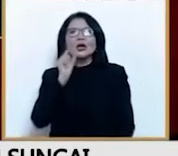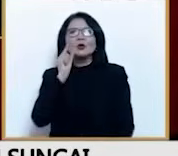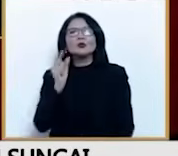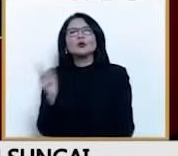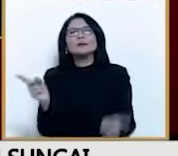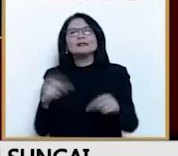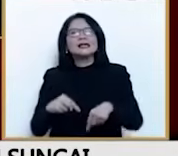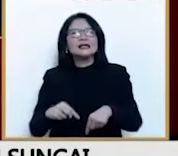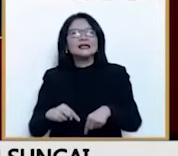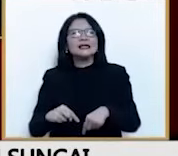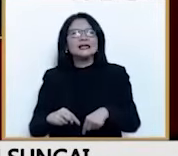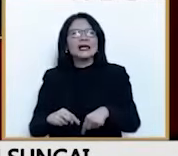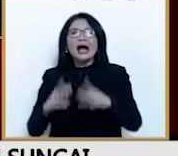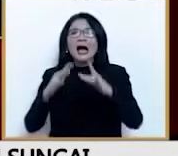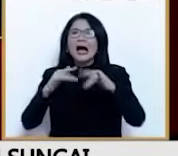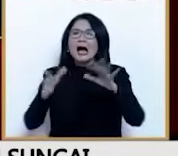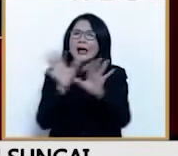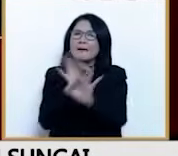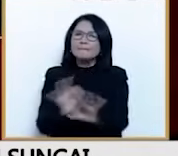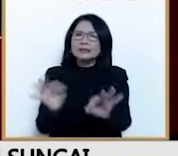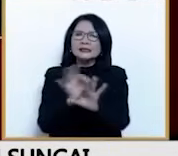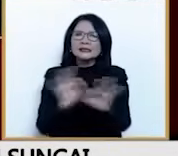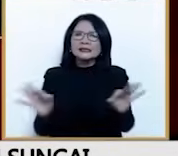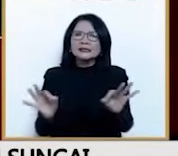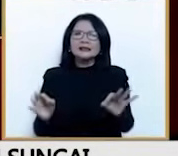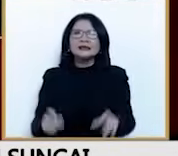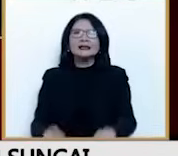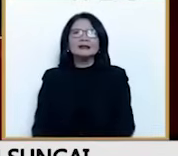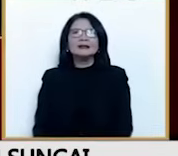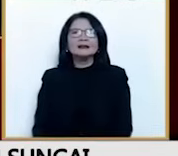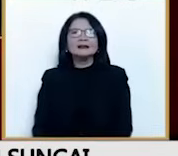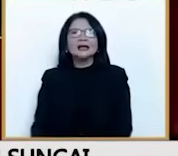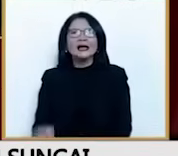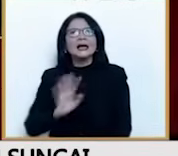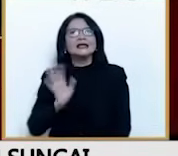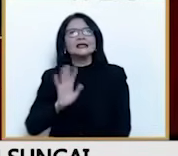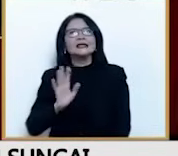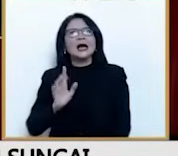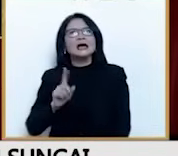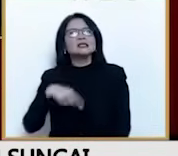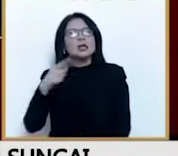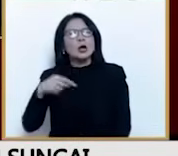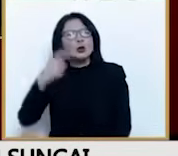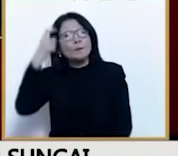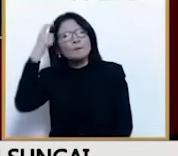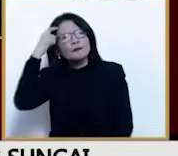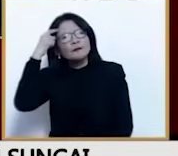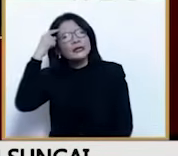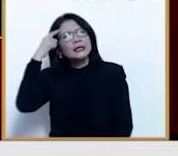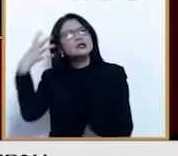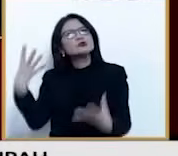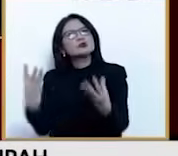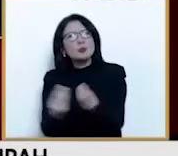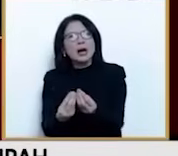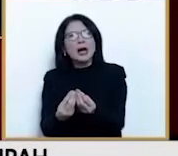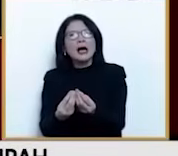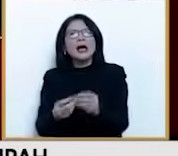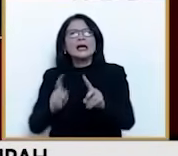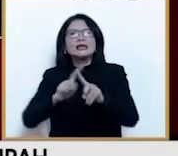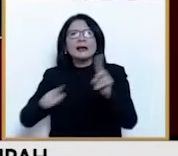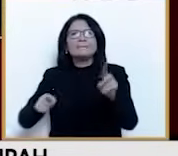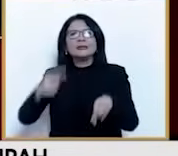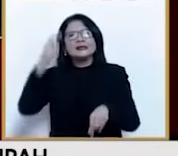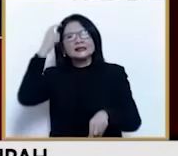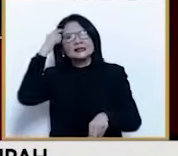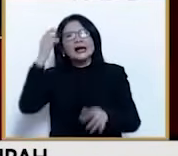menjadi air bersih. Jadi kami tidak selamanya berpikir mengenai kuantitas, tetapi juga